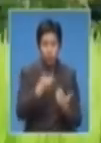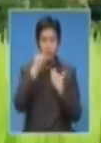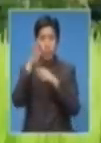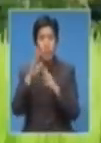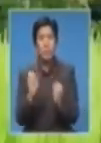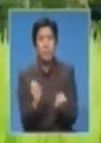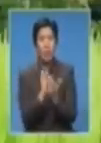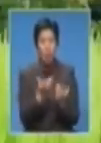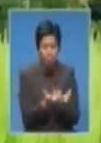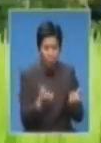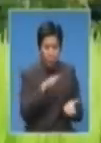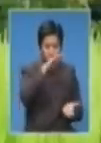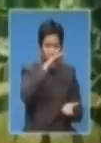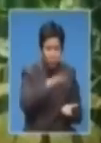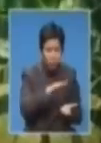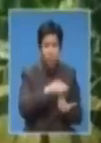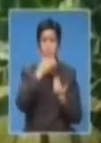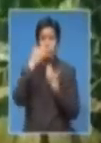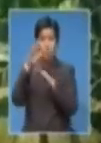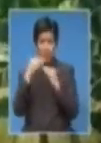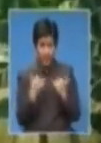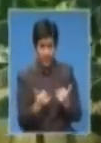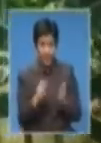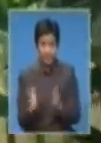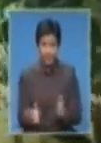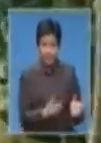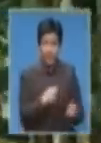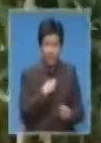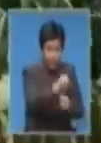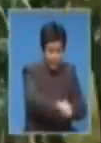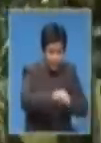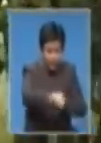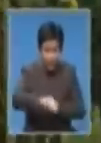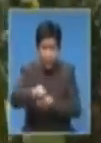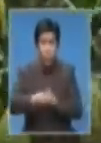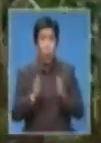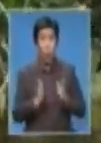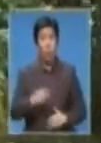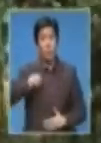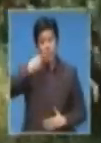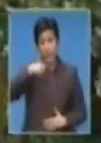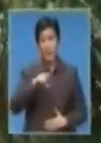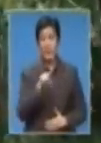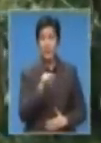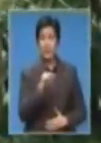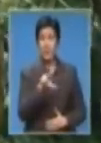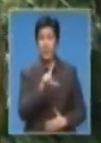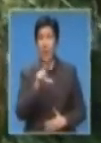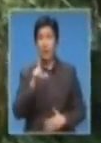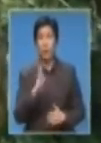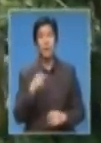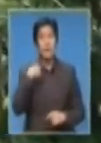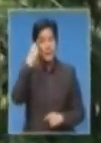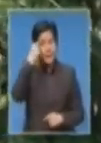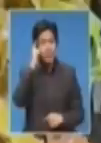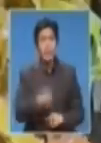รับผลกระทบไปด้วยขณะเดียวกันภาคการเกษตรนะครับเป็นอาชีพหลักคนไทยกว่า23ล้านคนนะครับร้อยละ37ของจำน